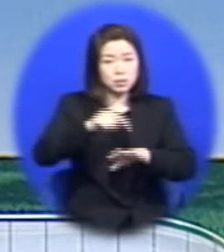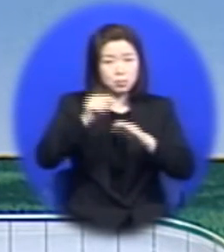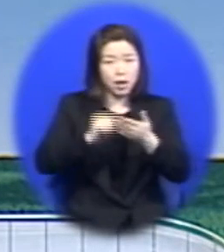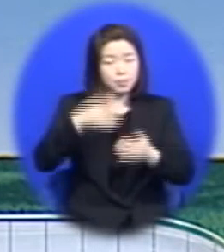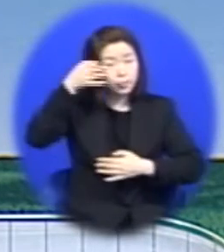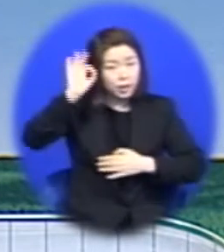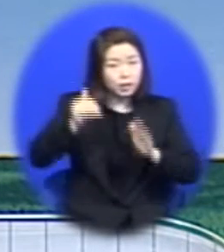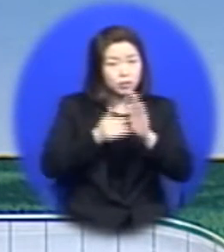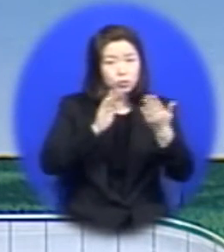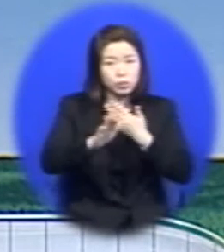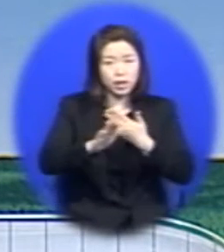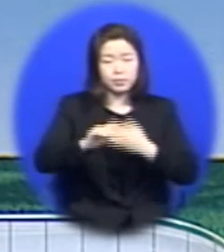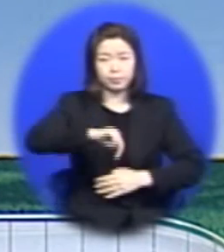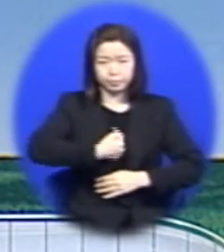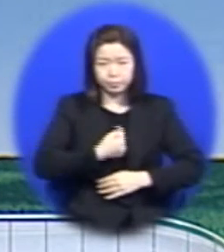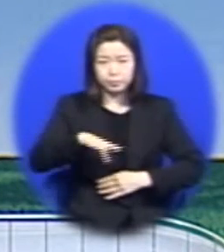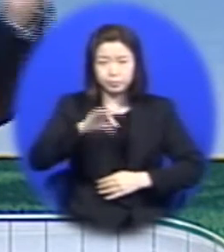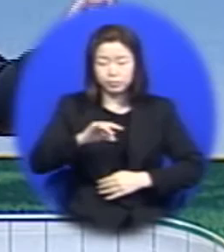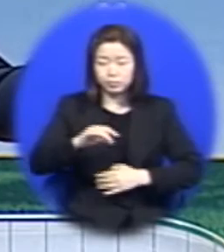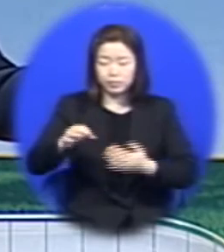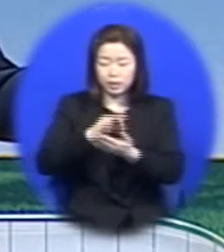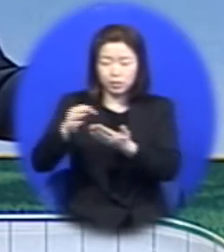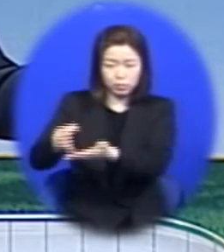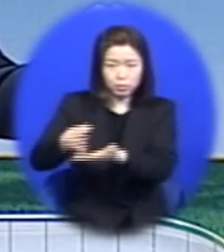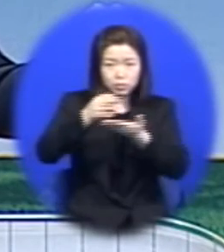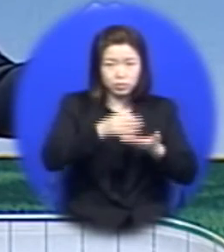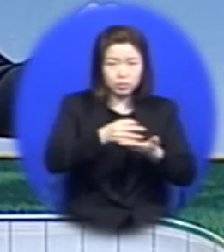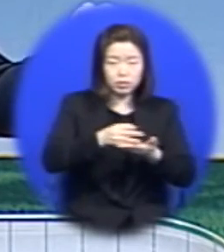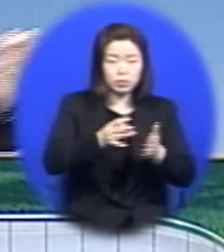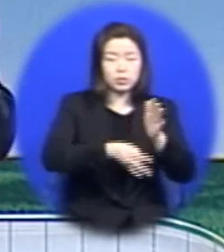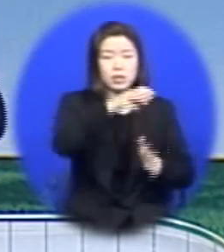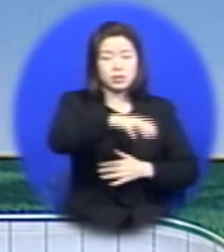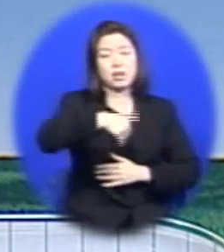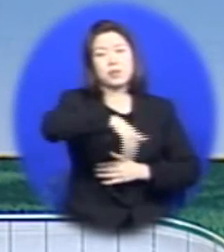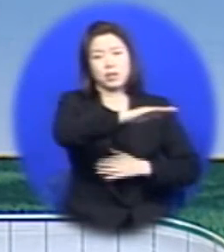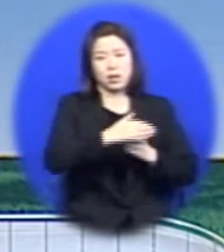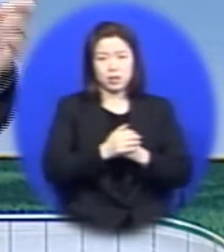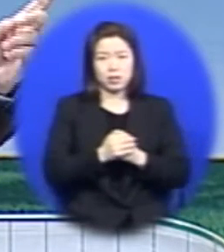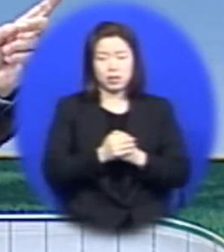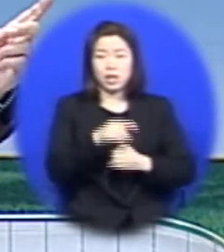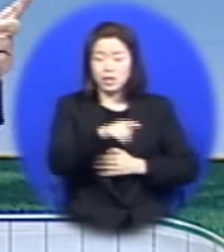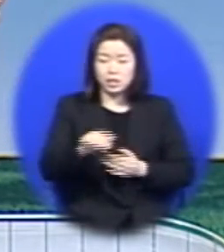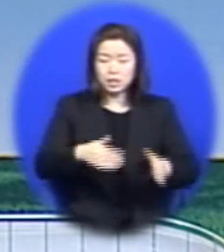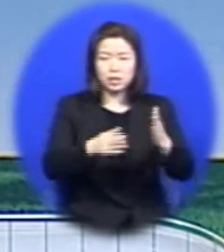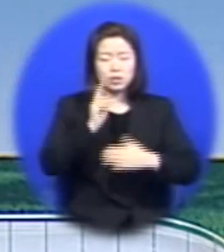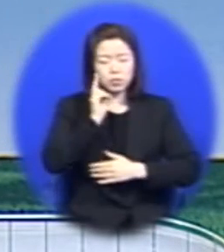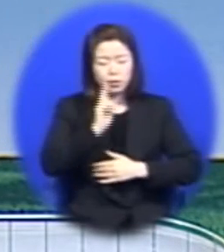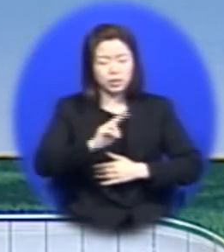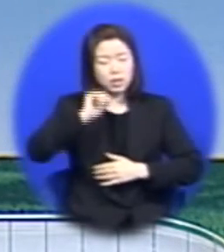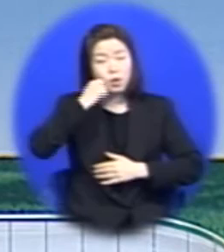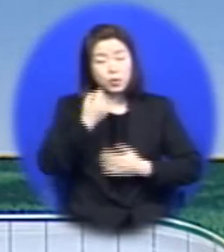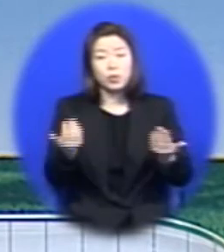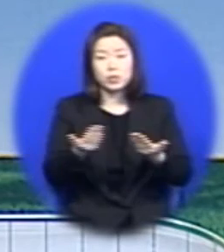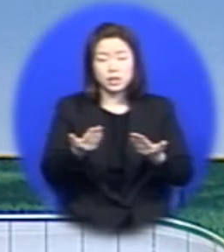먼저 예루살렘에 구제헌금을 들고 간다는 거죠. 이 길이 굉장히 어려운 길인 걸 사도 바울이